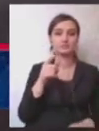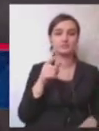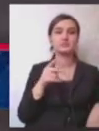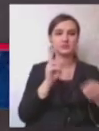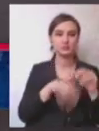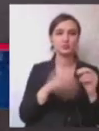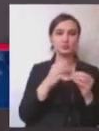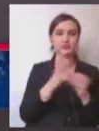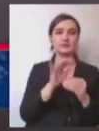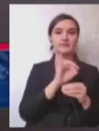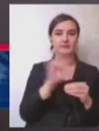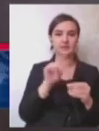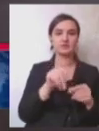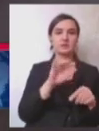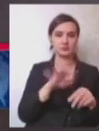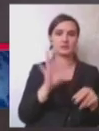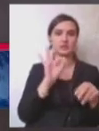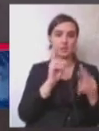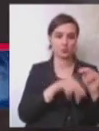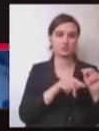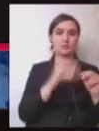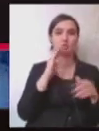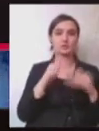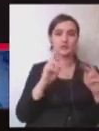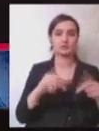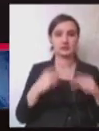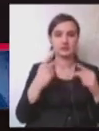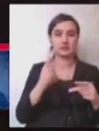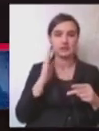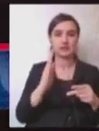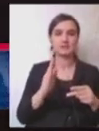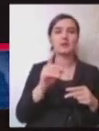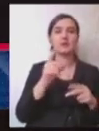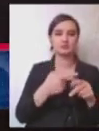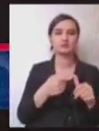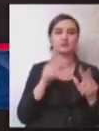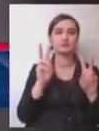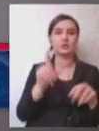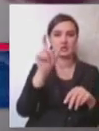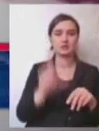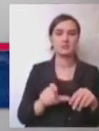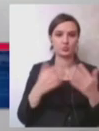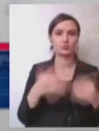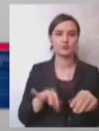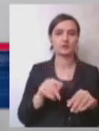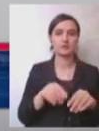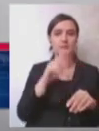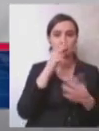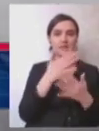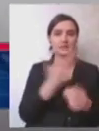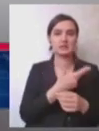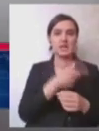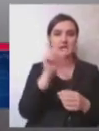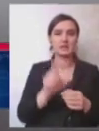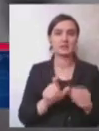უკვე კლინიკური ფაზა და ამის შემდეგ გადავლენ ისინი კლინიკურ ფაზაზე, რაც იმას ნიშნავს, რომ უკვე უშუალოდ პრეპარატის გამოცდა